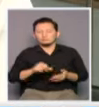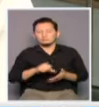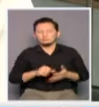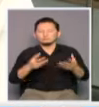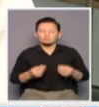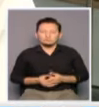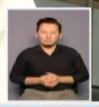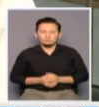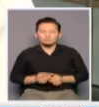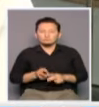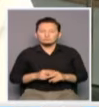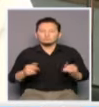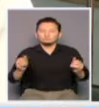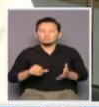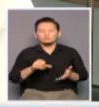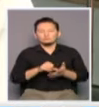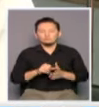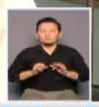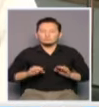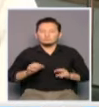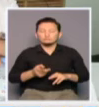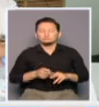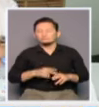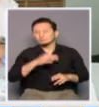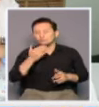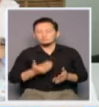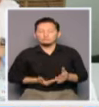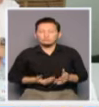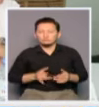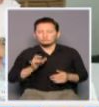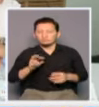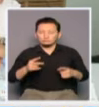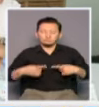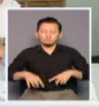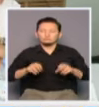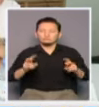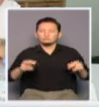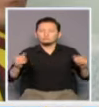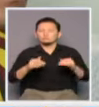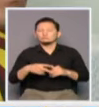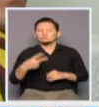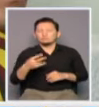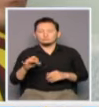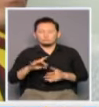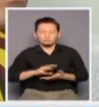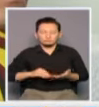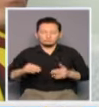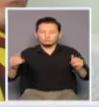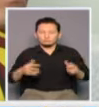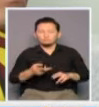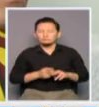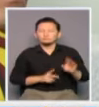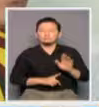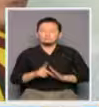Урала. Следует отметить, что историко-культурная экспедиция «Жайык-Урал» организовывается уже в 22-й раз. Если изначально в